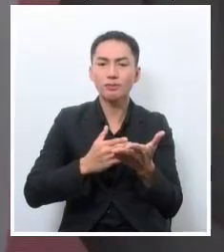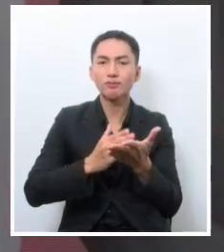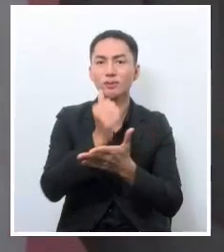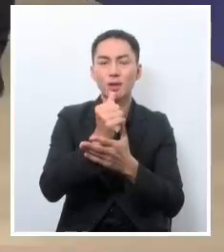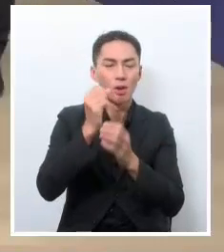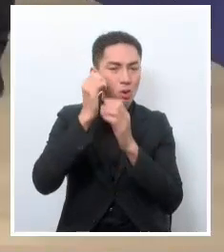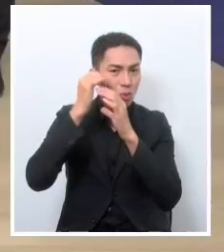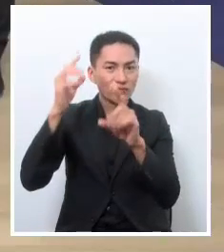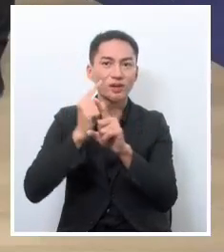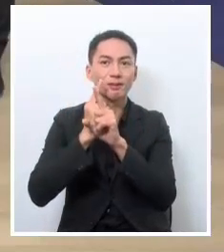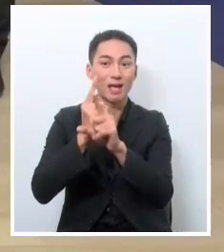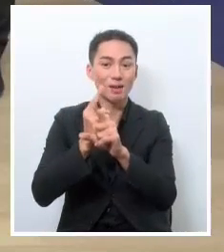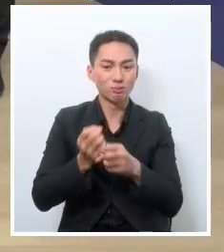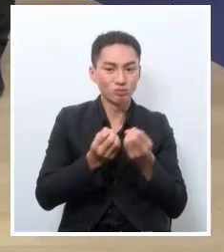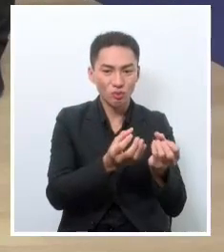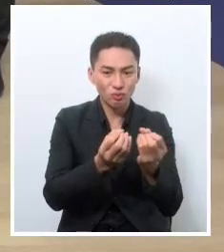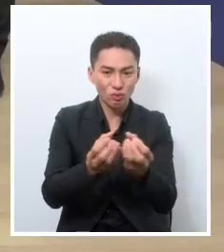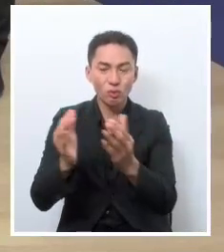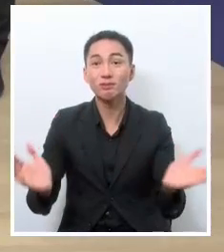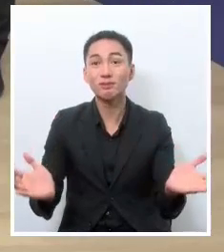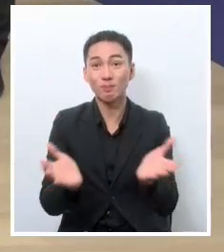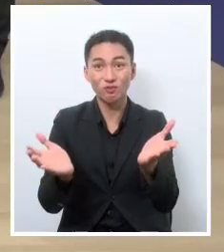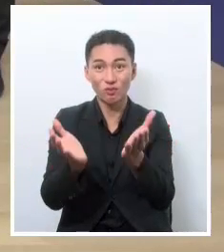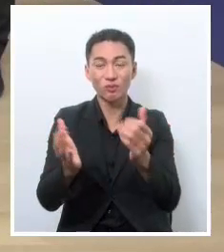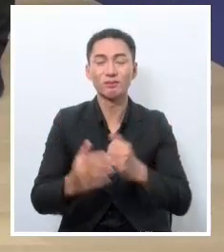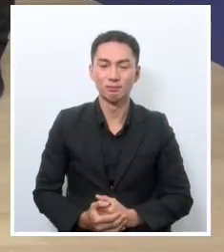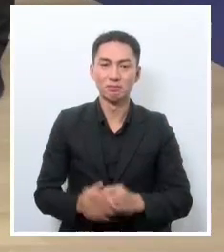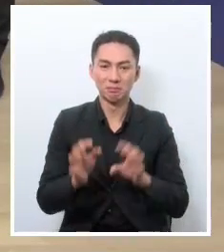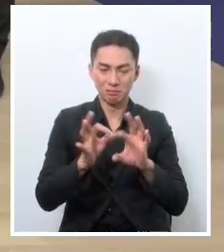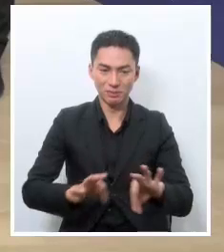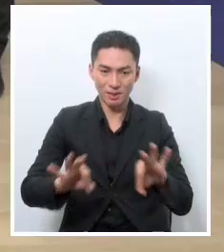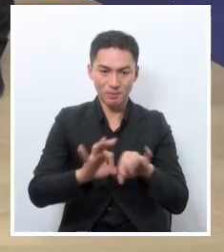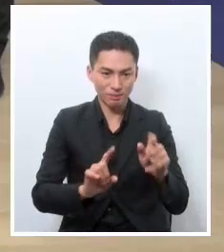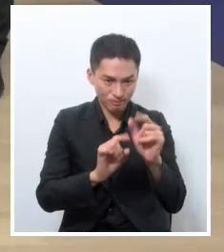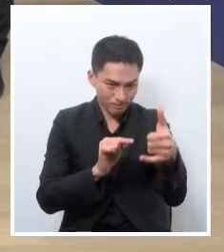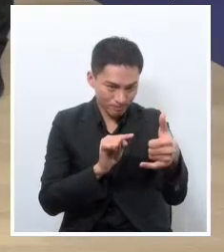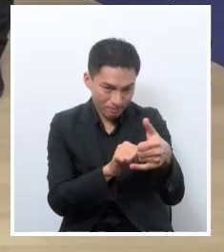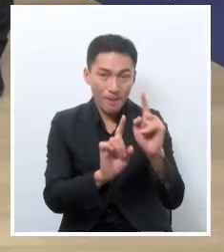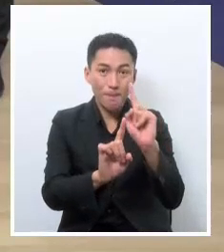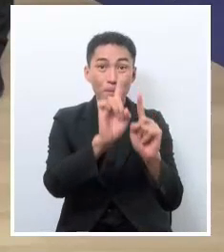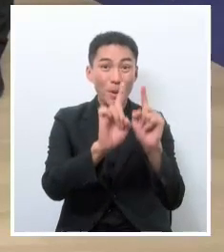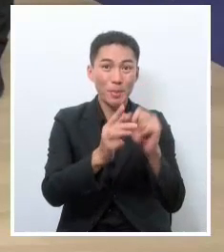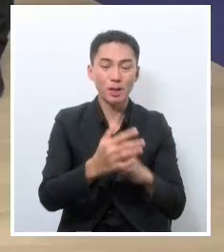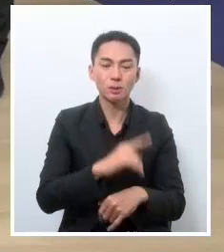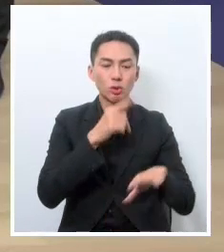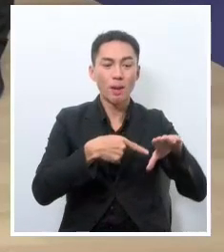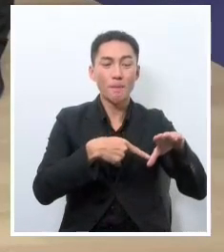ครับครับผมแสดงว่าเห็นแววเขาแล้วก็สนับสนุนส่งต่อเลยใช่มั้ยฮะใช่ครับเรามาเด็กๆที่มาจากประถมบางทีก็ทักษะจะน้อยเราก็